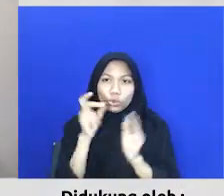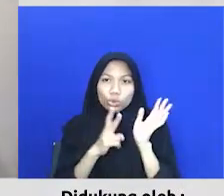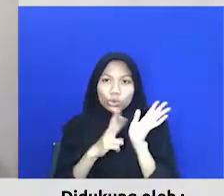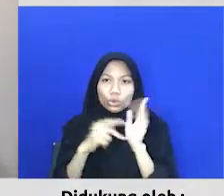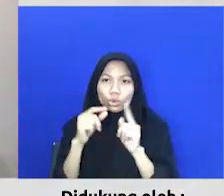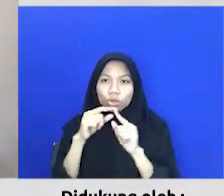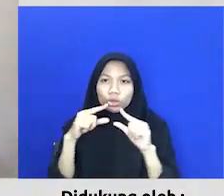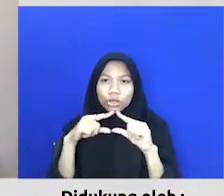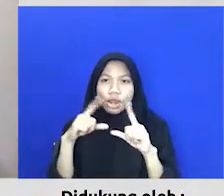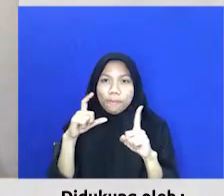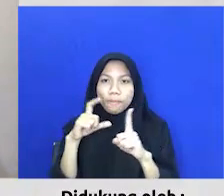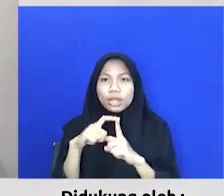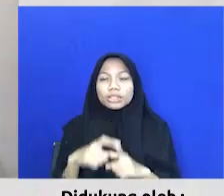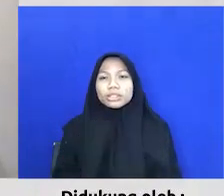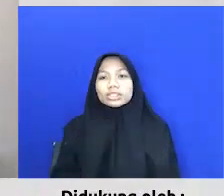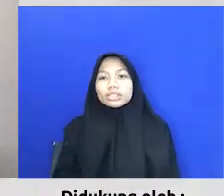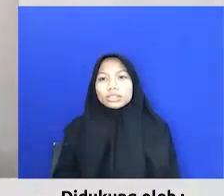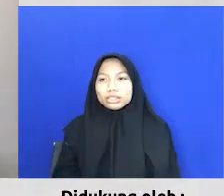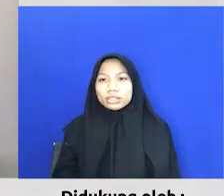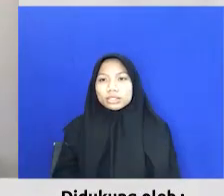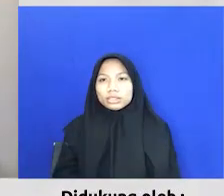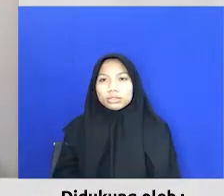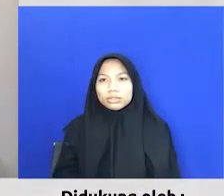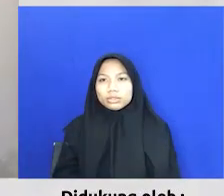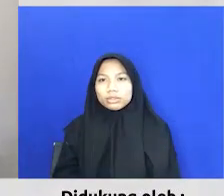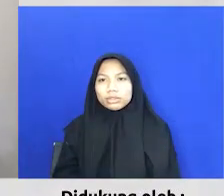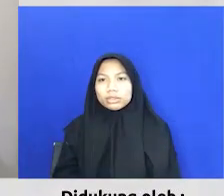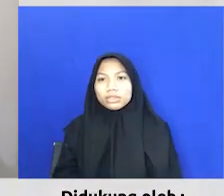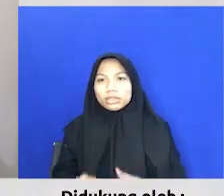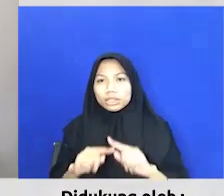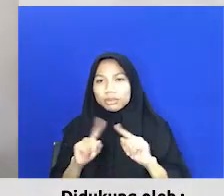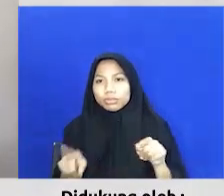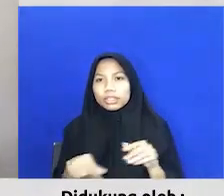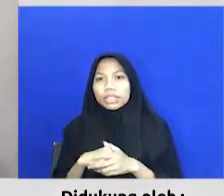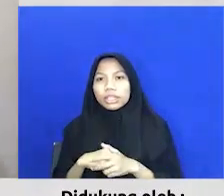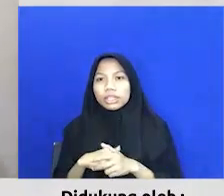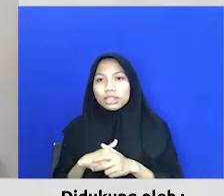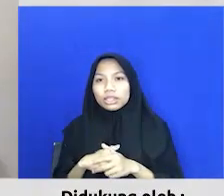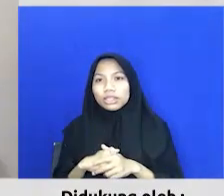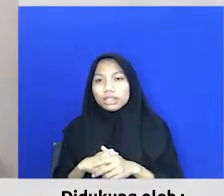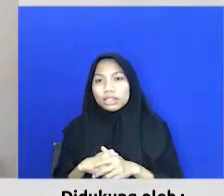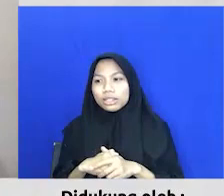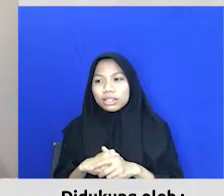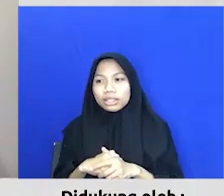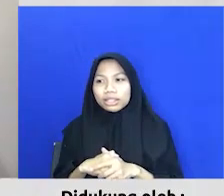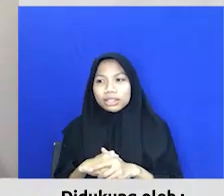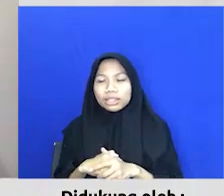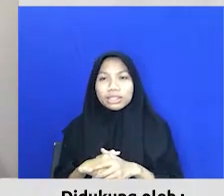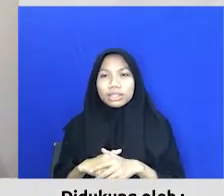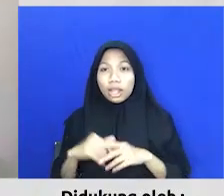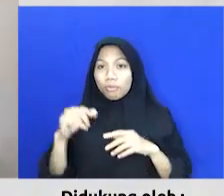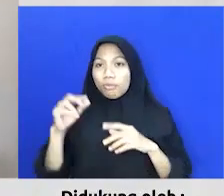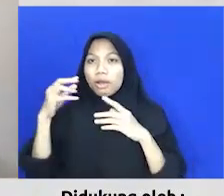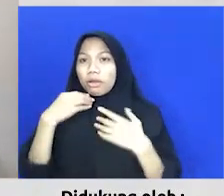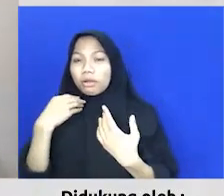itu pertanyaan personal gitu, pengen tahu apakah ada bedanya apa nggak? Karena kita punya sarjana film saat ini di sini, jadi mungkin bisa jadi diskusi yang